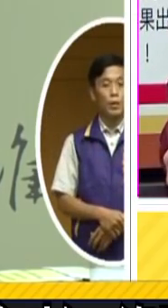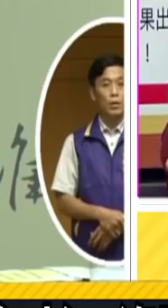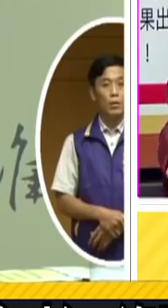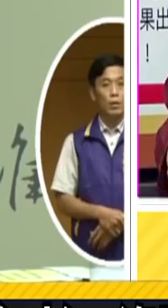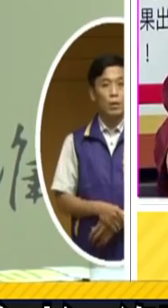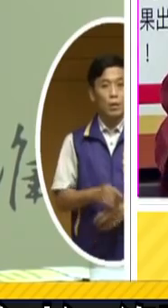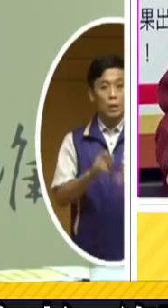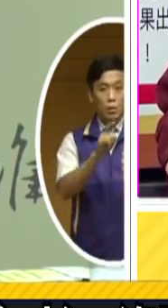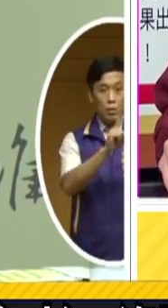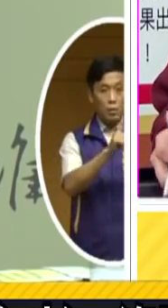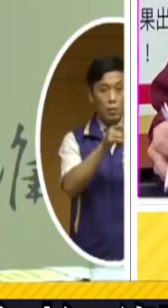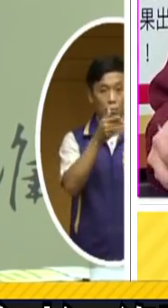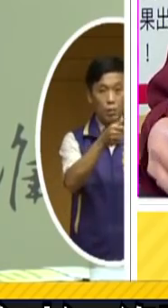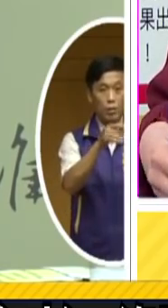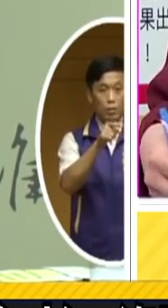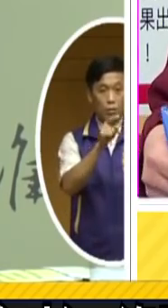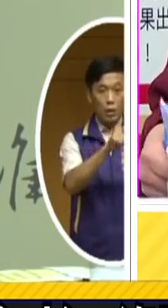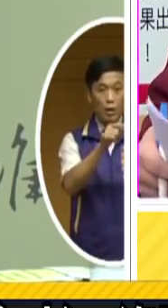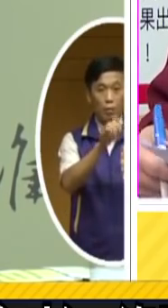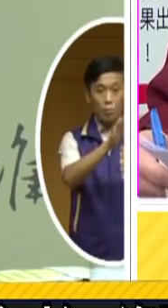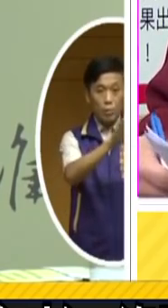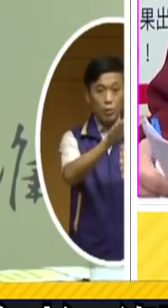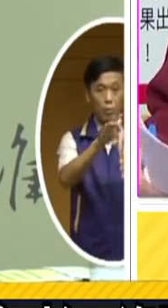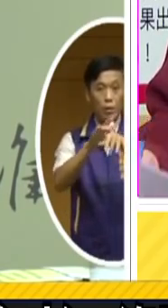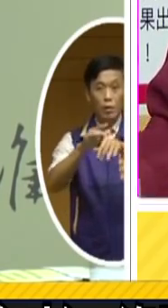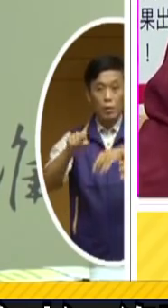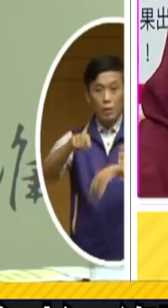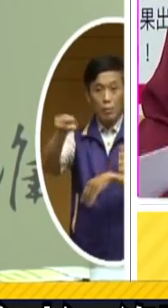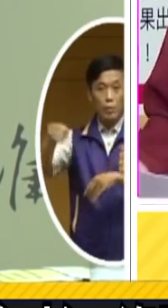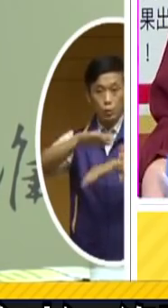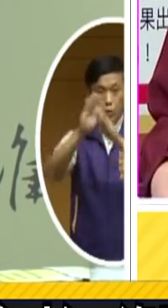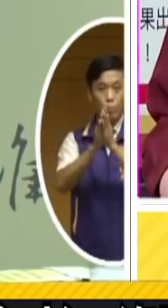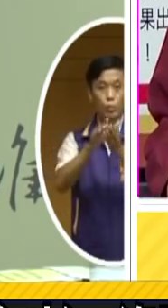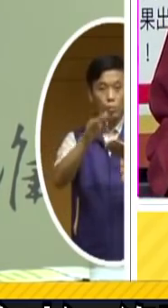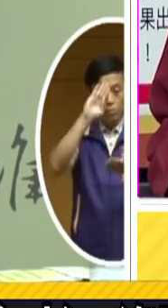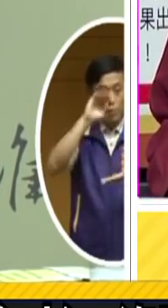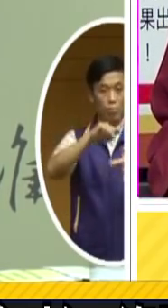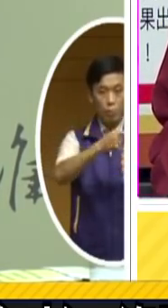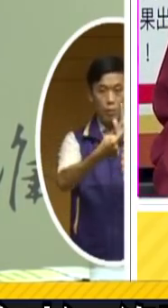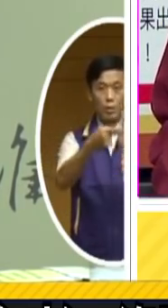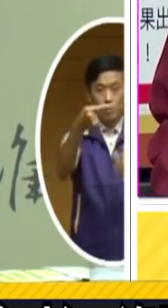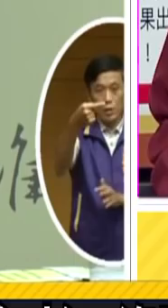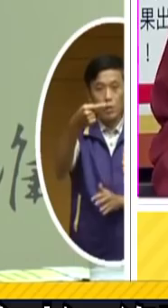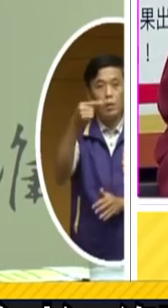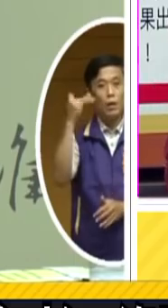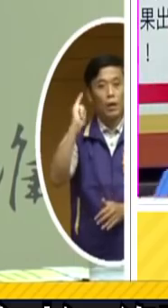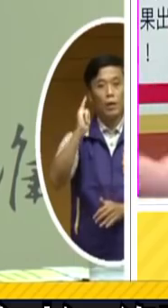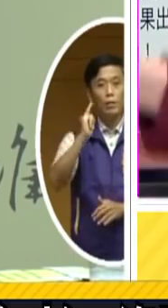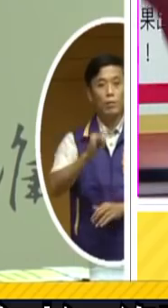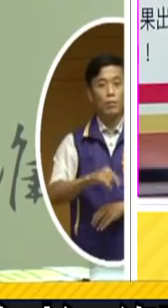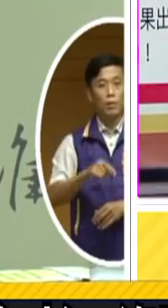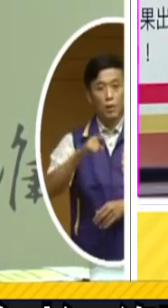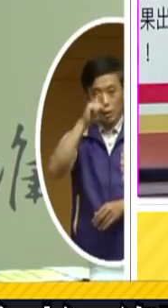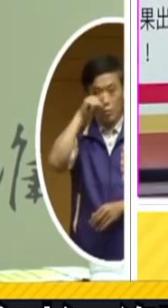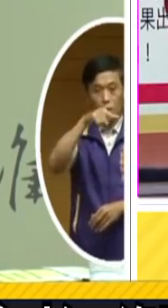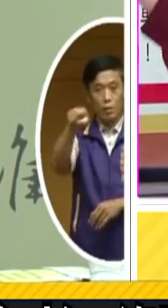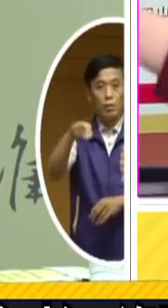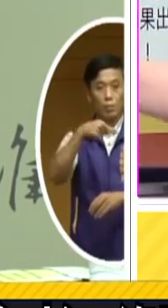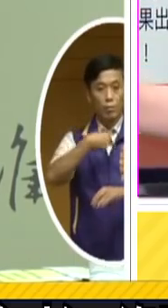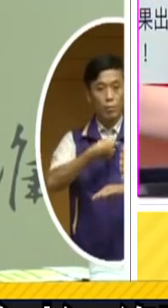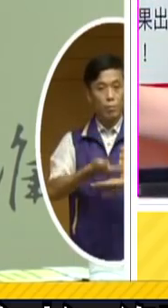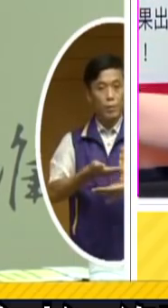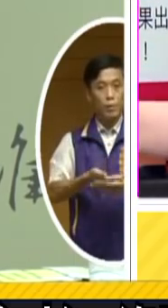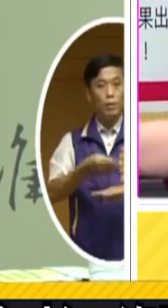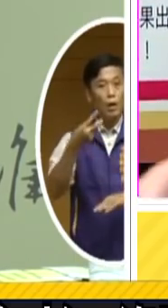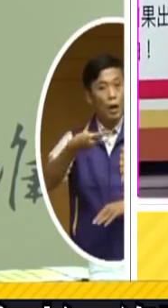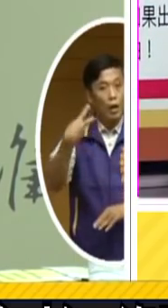乱传，不然我要罚你300万。 是， 但是呢，对于呢像这种 不利于别人， 对这种假消息，很明显恶意操作的， 产业链